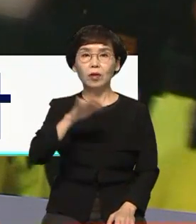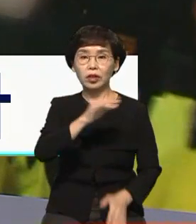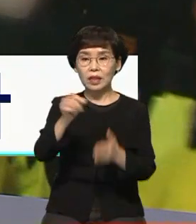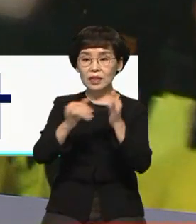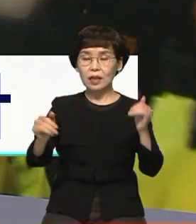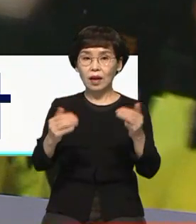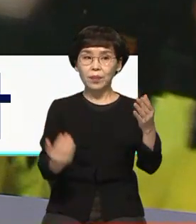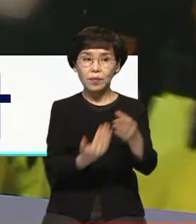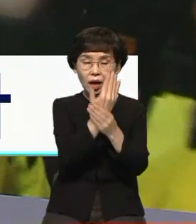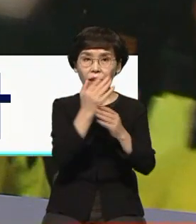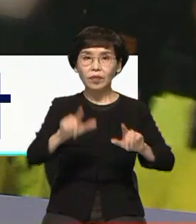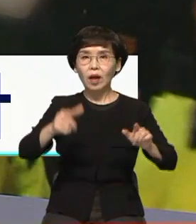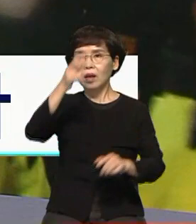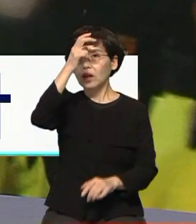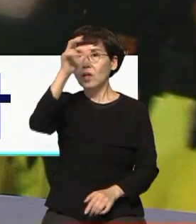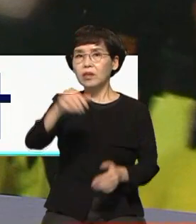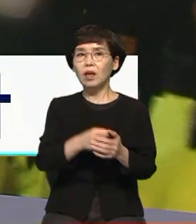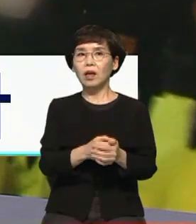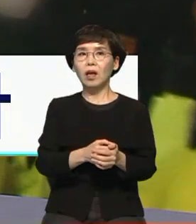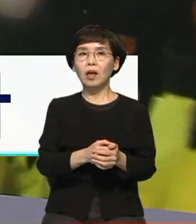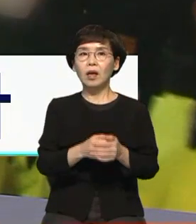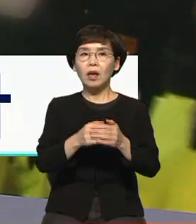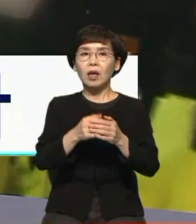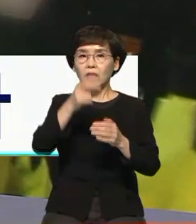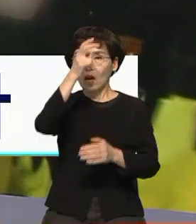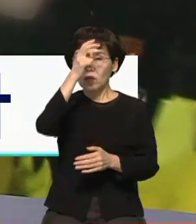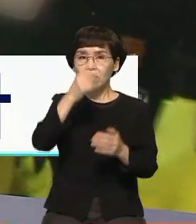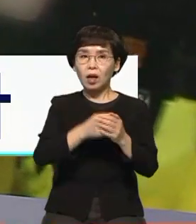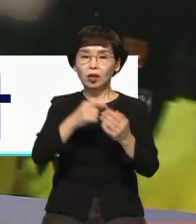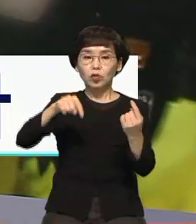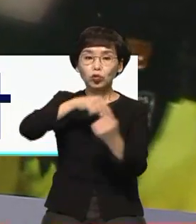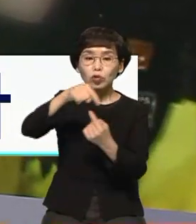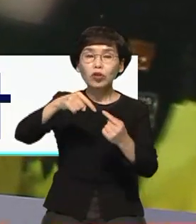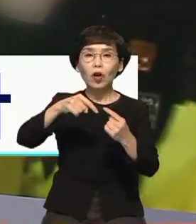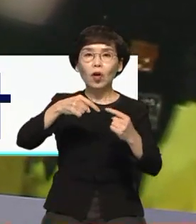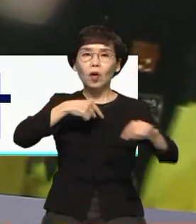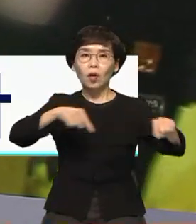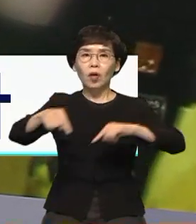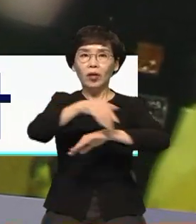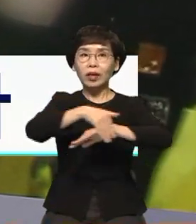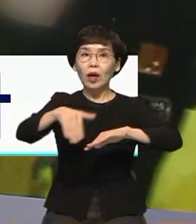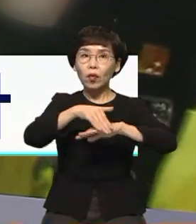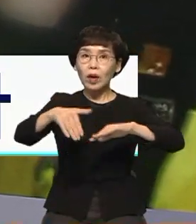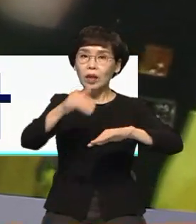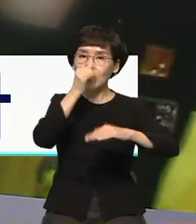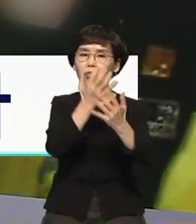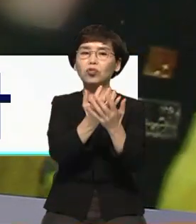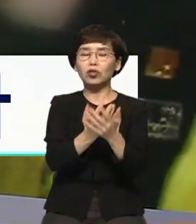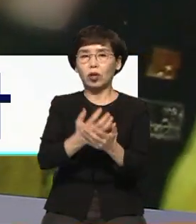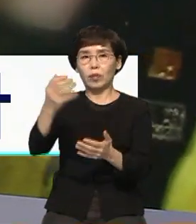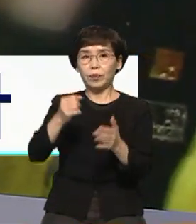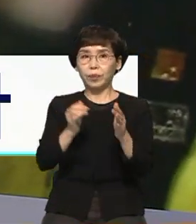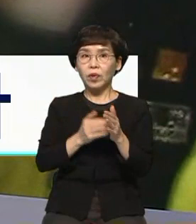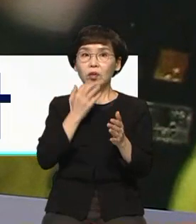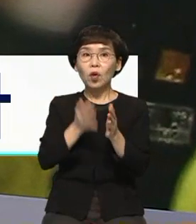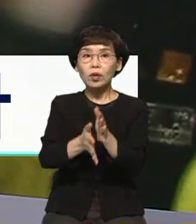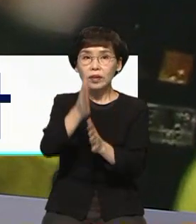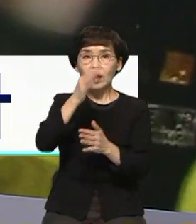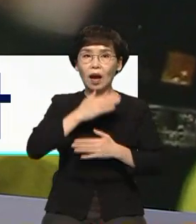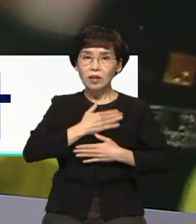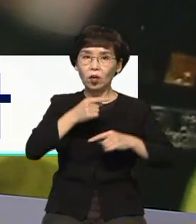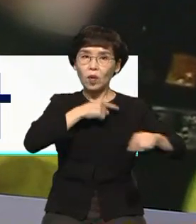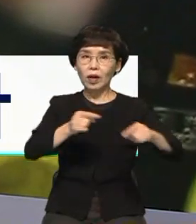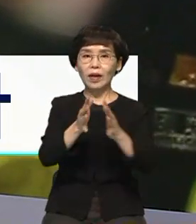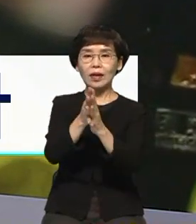참사 당일 경찰의 인력 운용 계획이 담긴 문서를 입수했습니다. 서울 시내 안전관리나